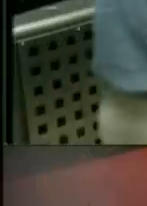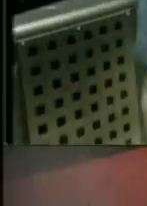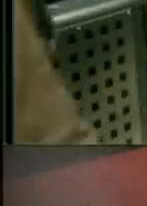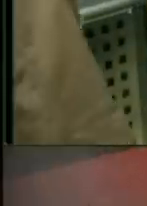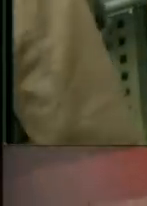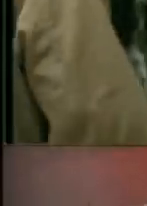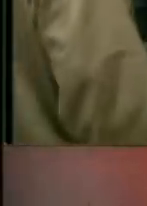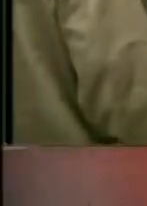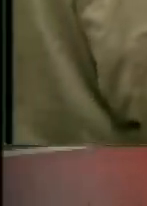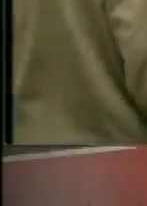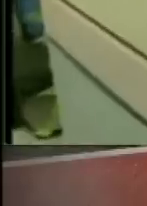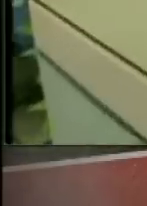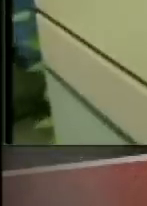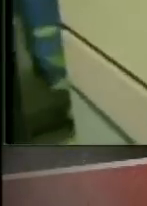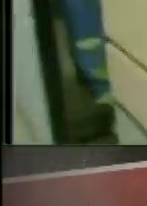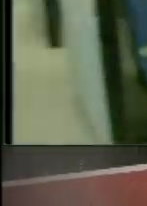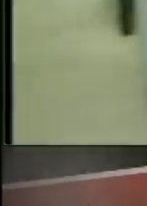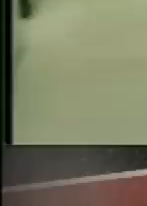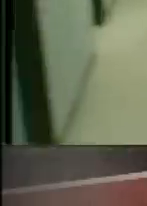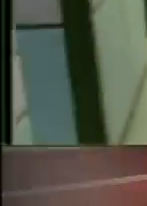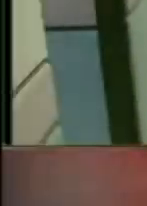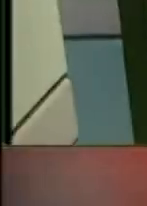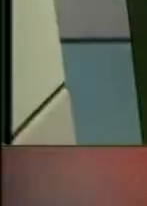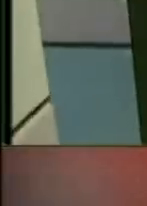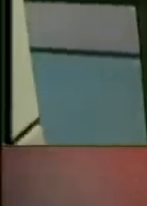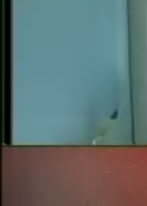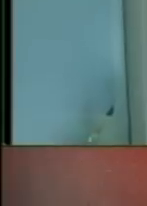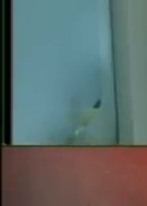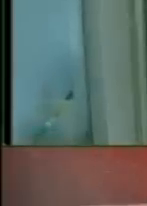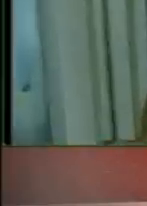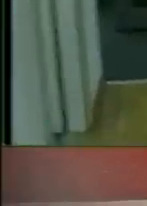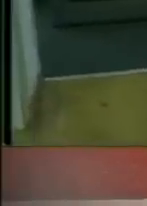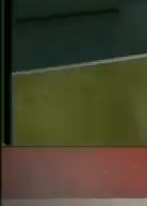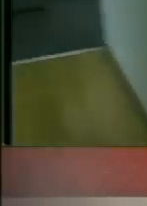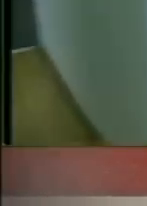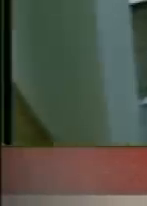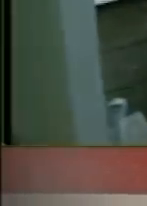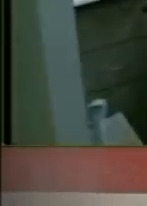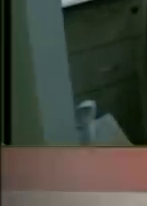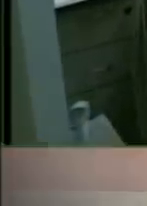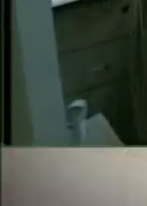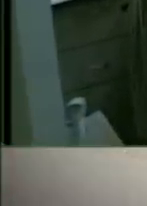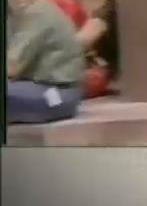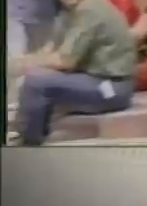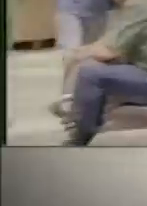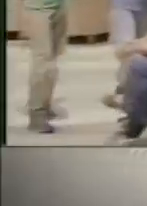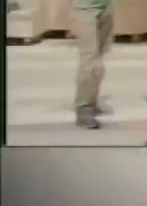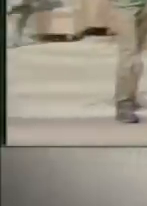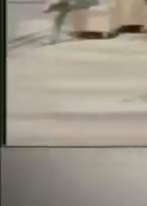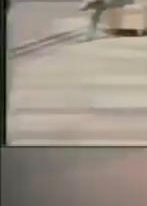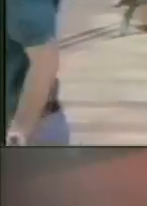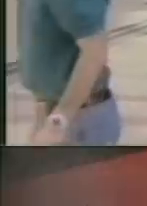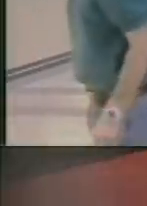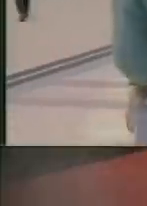אם הבוס בעבודה צועק עליכם משפיל או סתם לא מפרגן, אתם ממש לא לבד. מחקר חדש חושף את היקף ההתאמרות בעובדים והמספרים